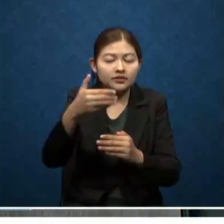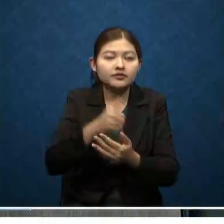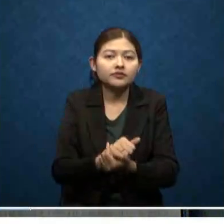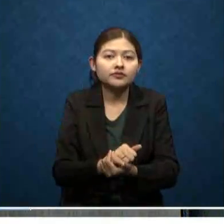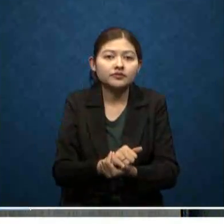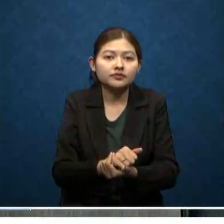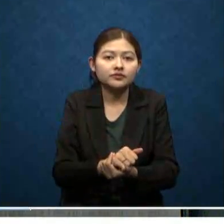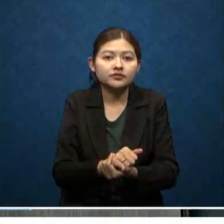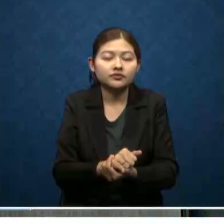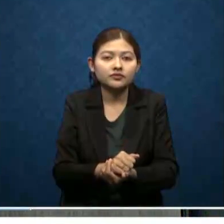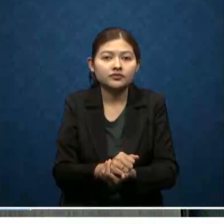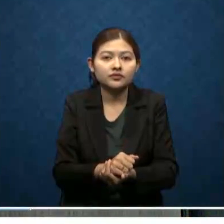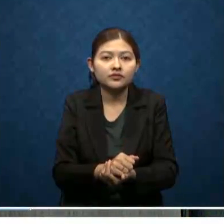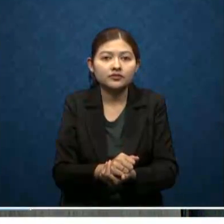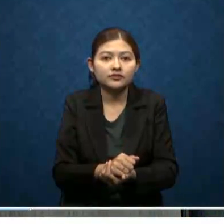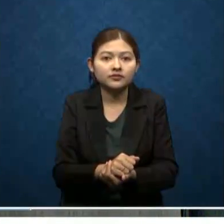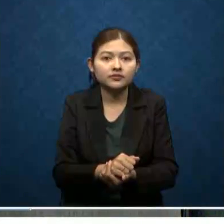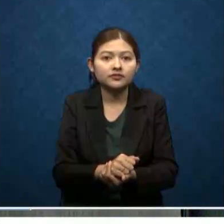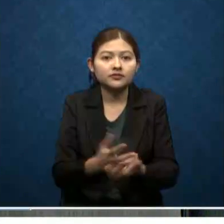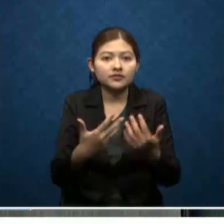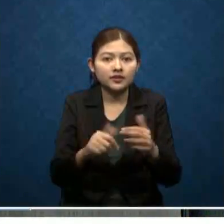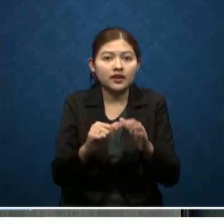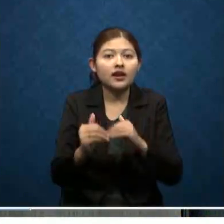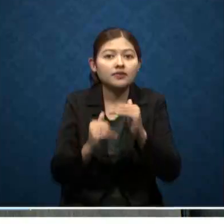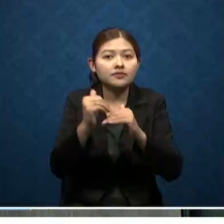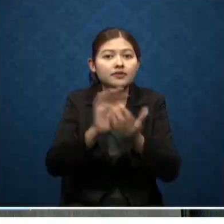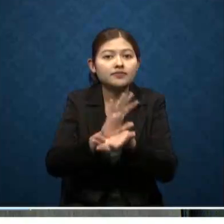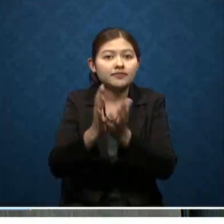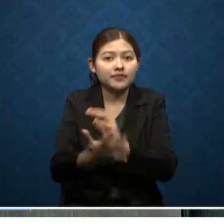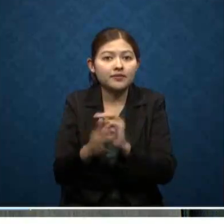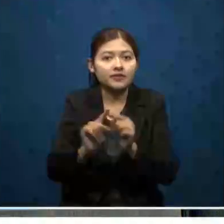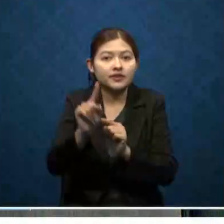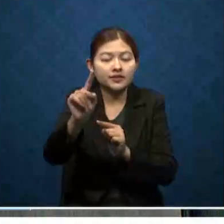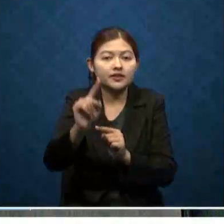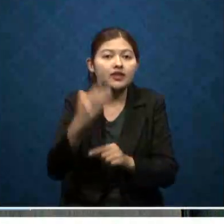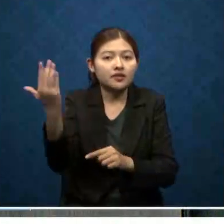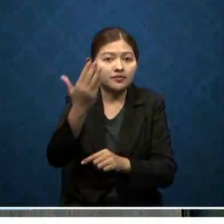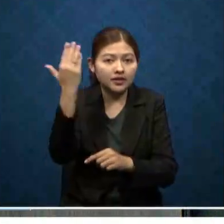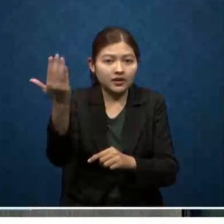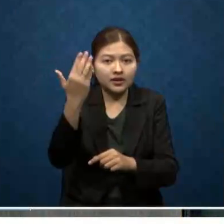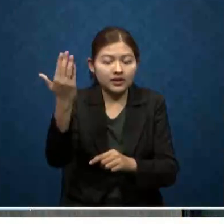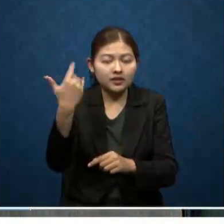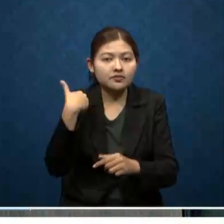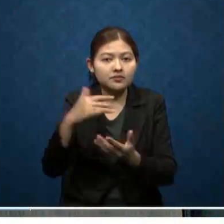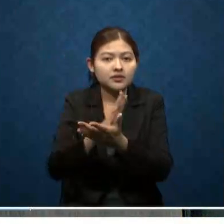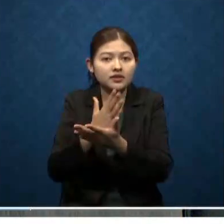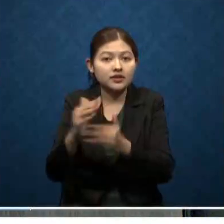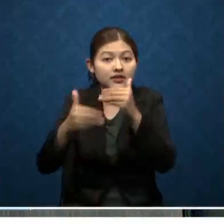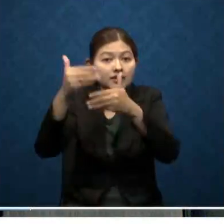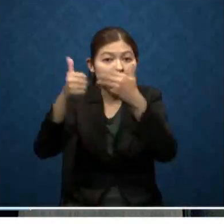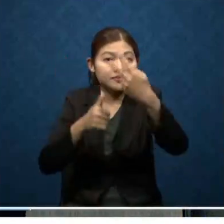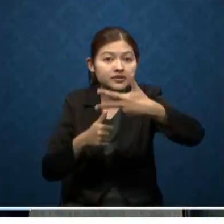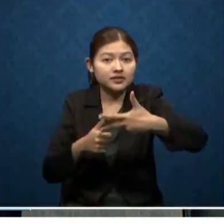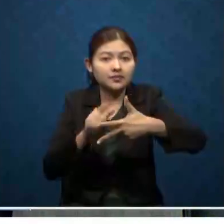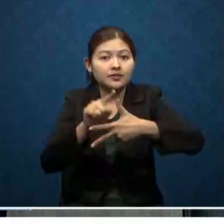เอ่อในในประเด็นปฏิรูปที่ 1นะครับปฏิรูปองค์กรด้านพลังงานมีอยู่ 3กิจกรรมด้วยกันนะครับ